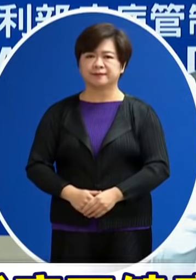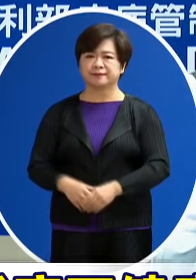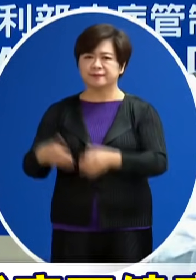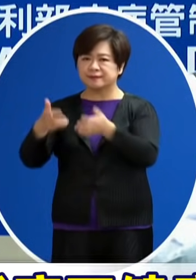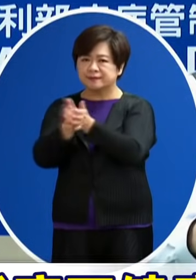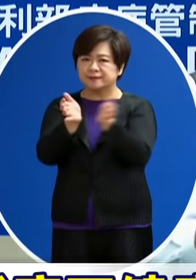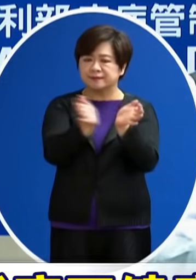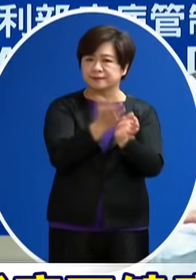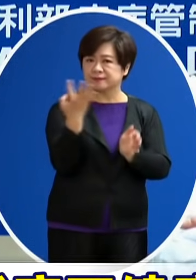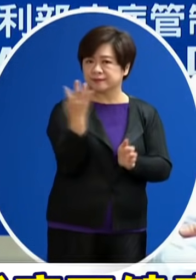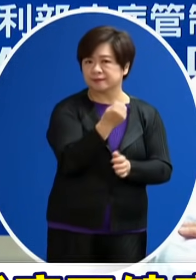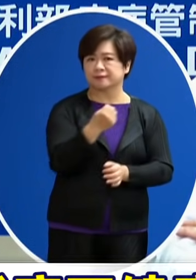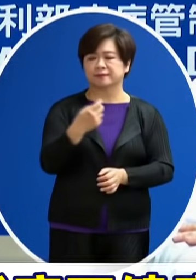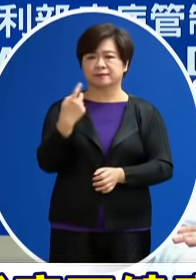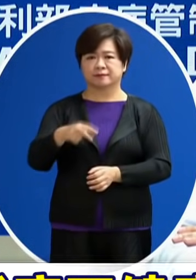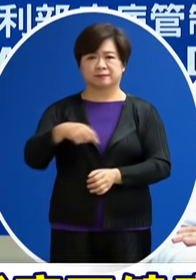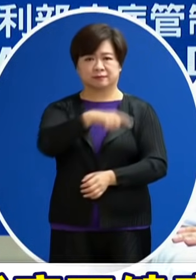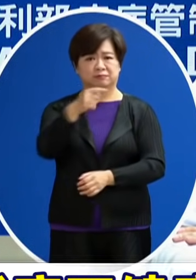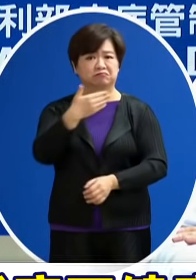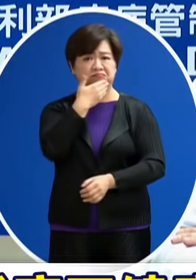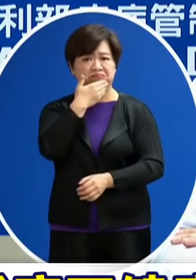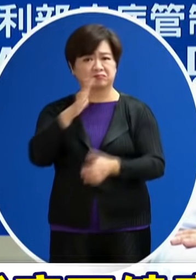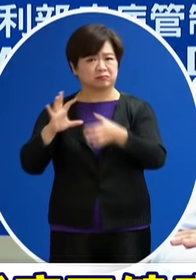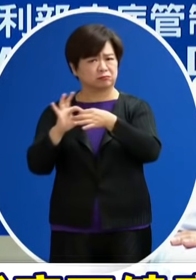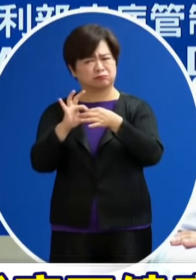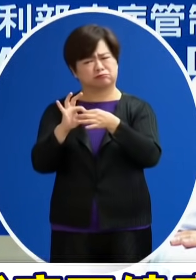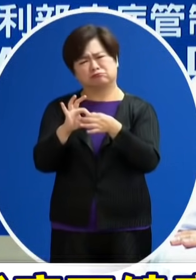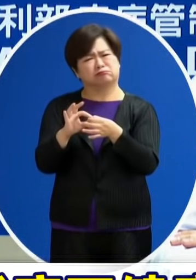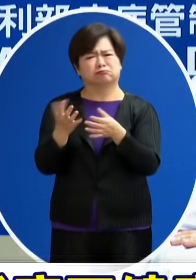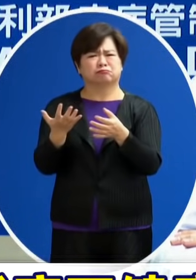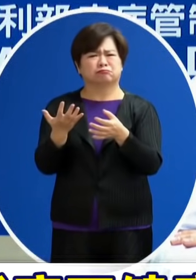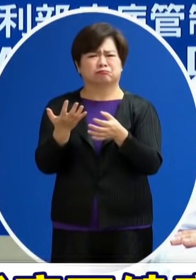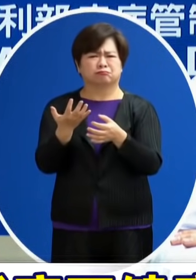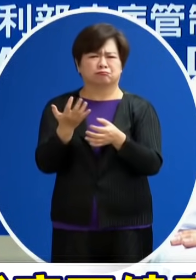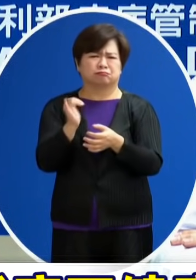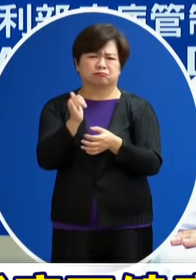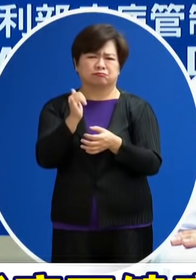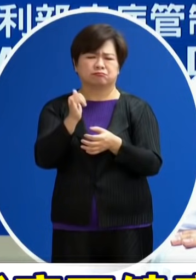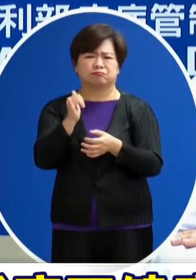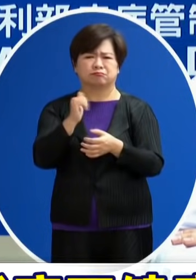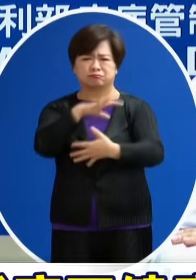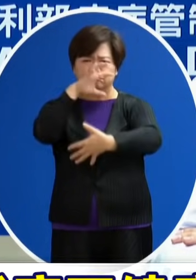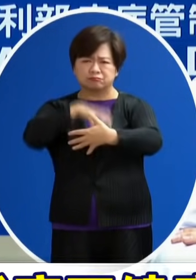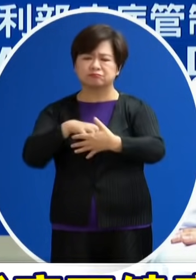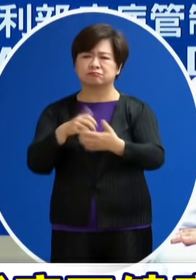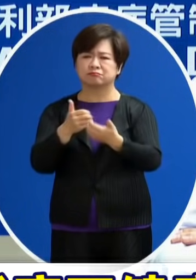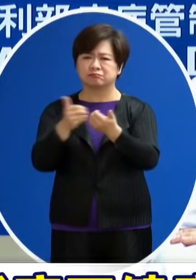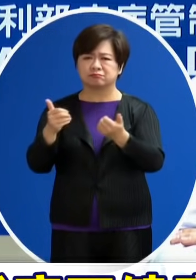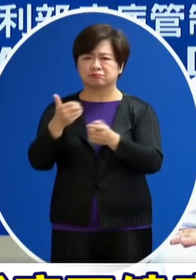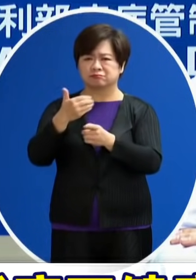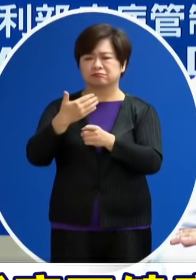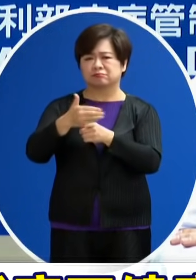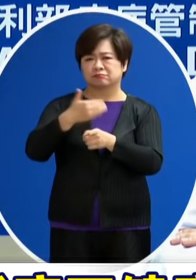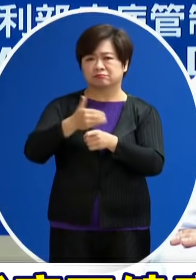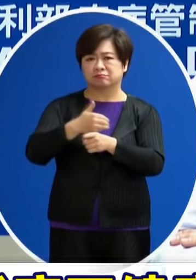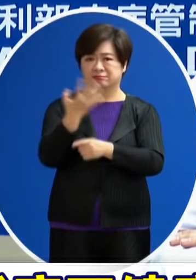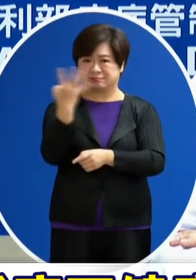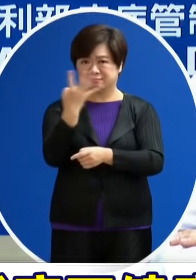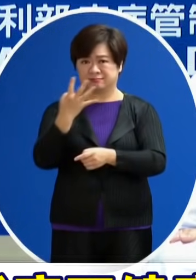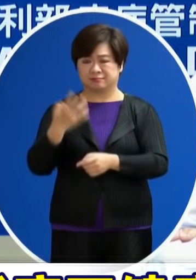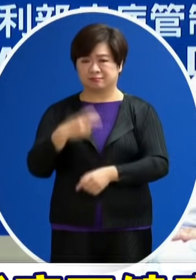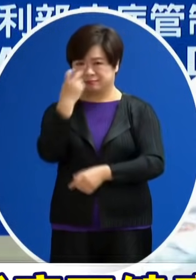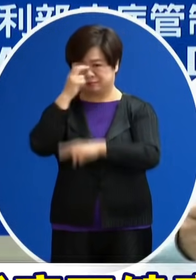个事实上跟大众的利益也关系不大，那总共里面大概有4批，我们已经在封签